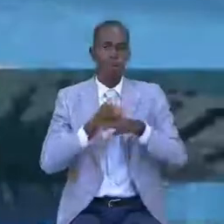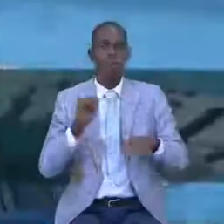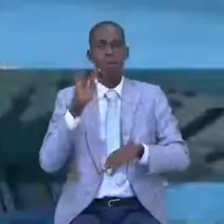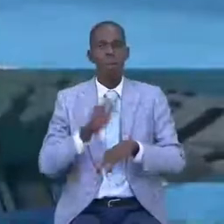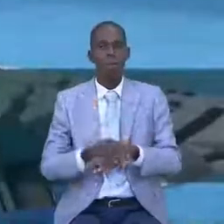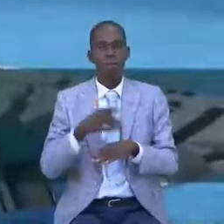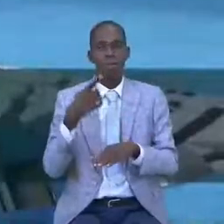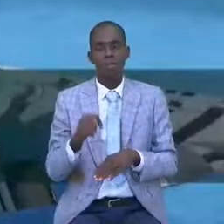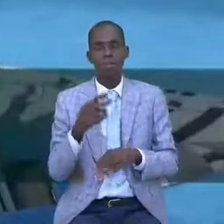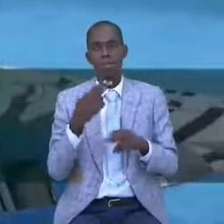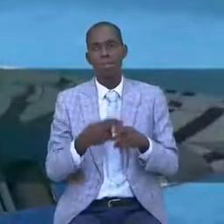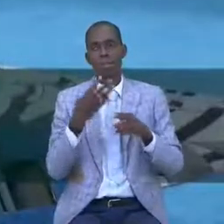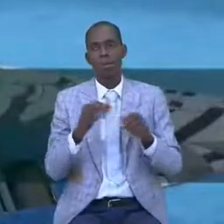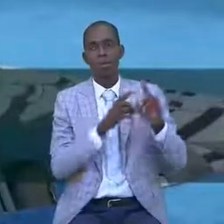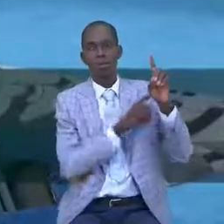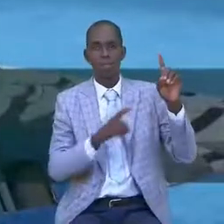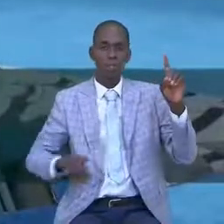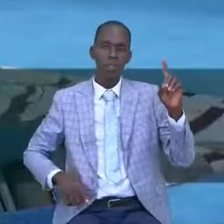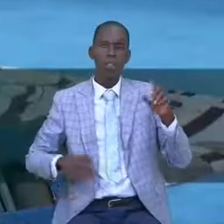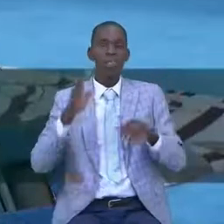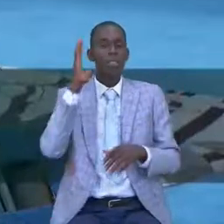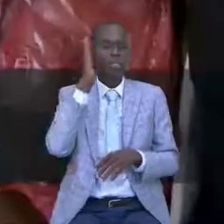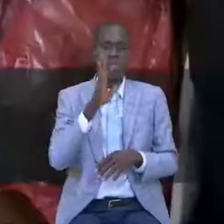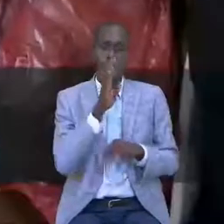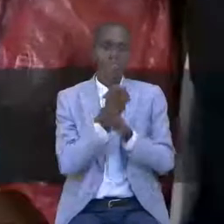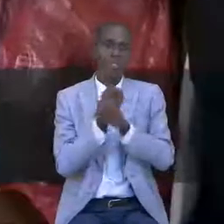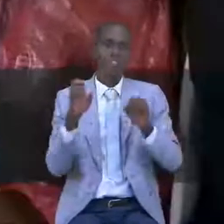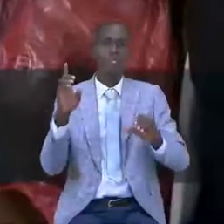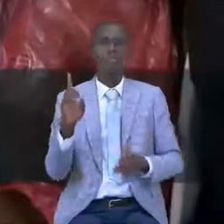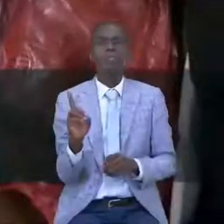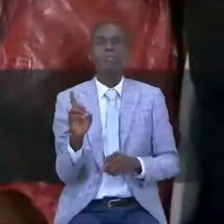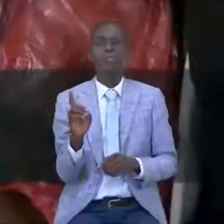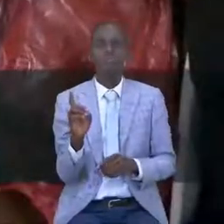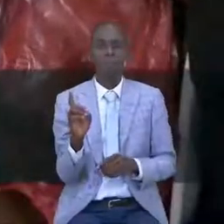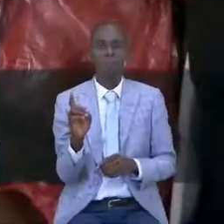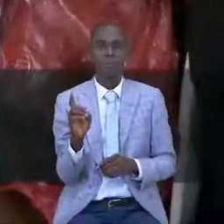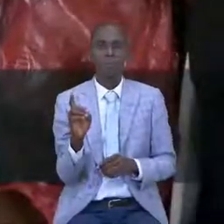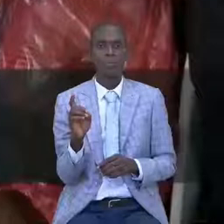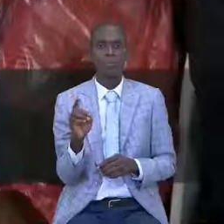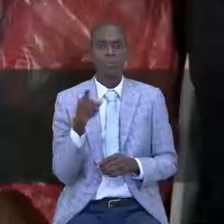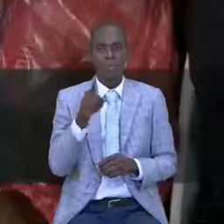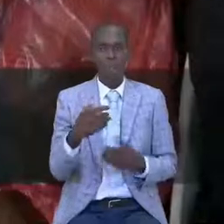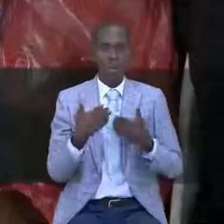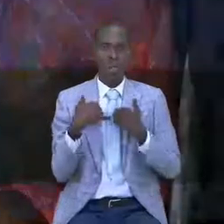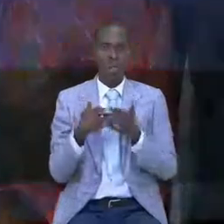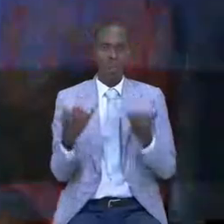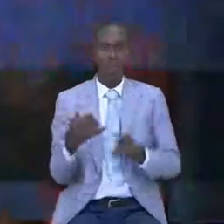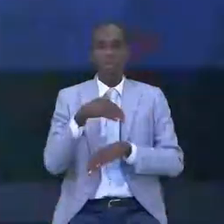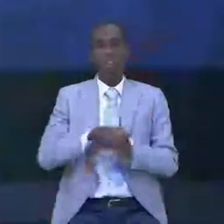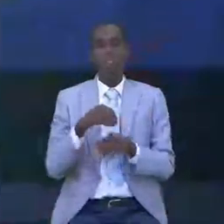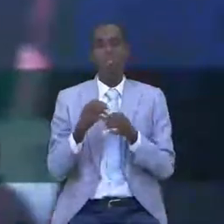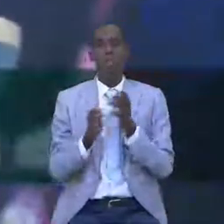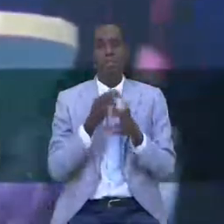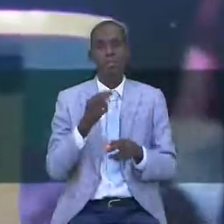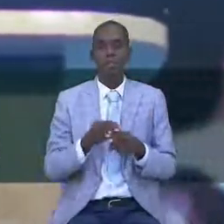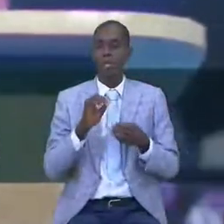Car quiconque invoque le nom du Seigneur sera, quoi, dites-le-moi, sera